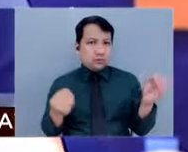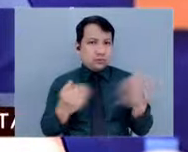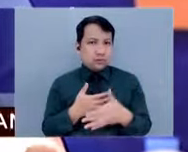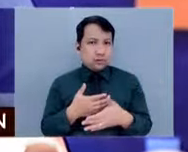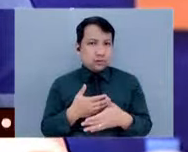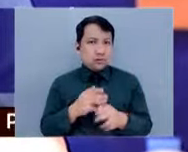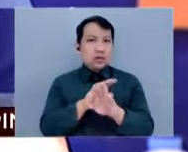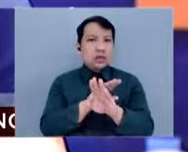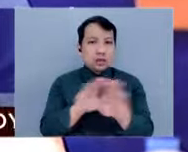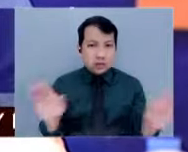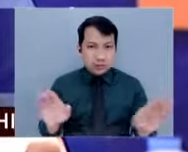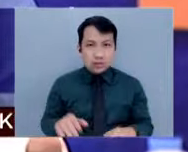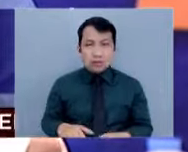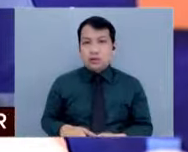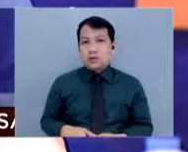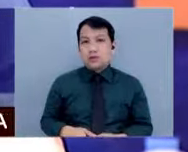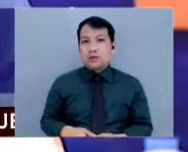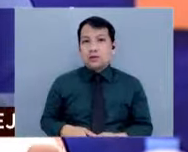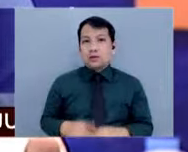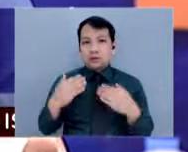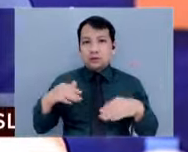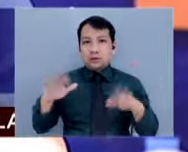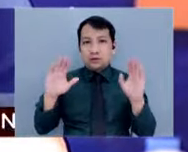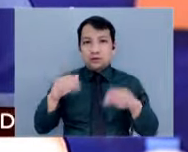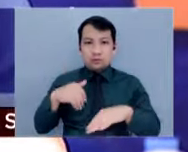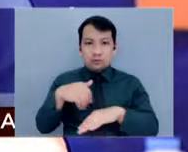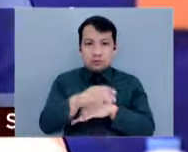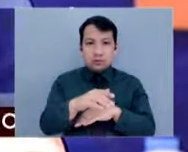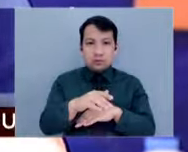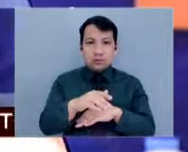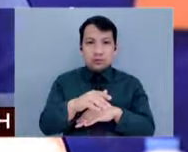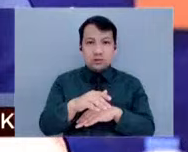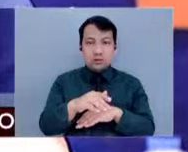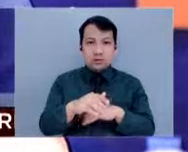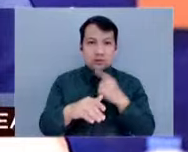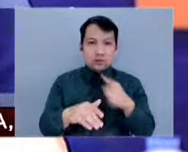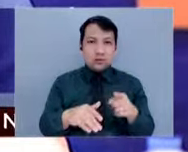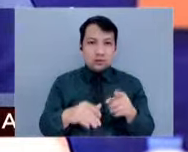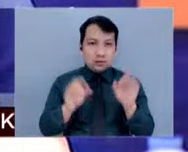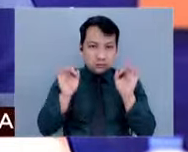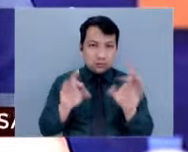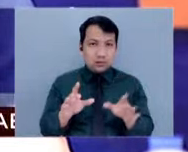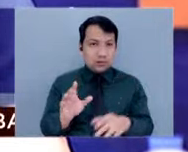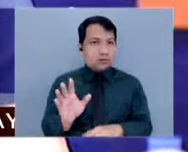hindi magpapasubo ng ating mga kababayan sa panganib.